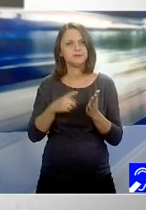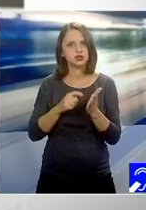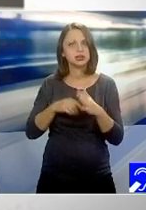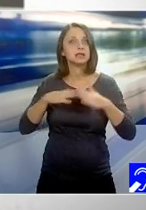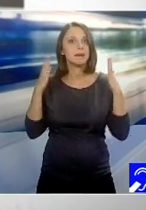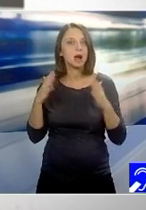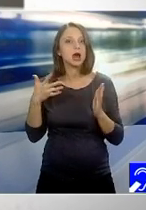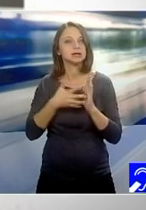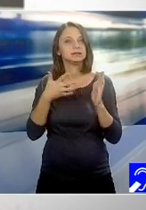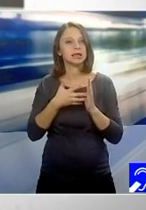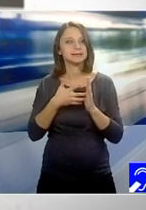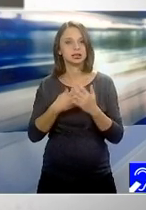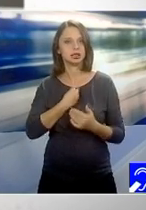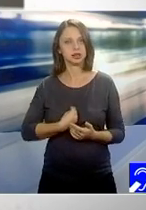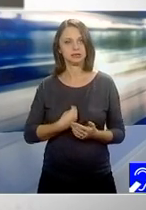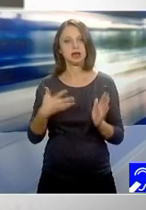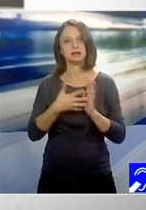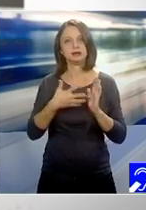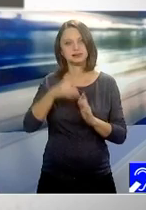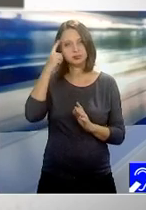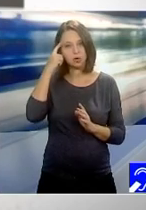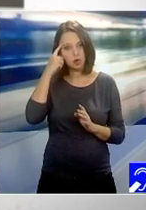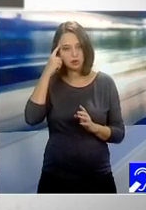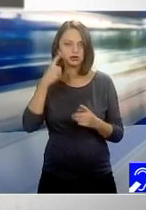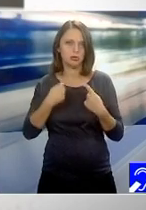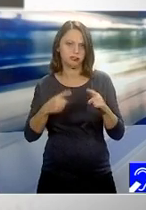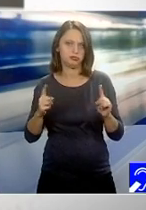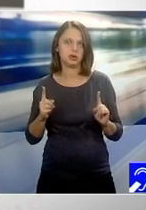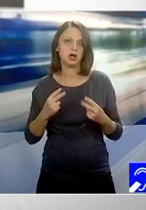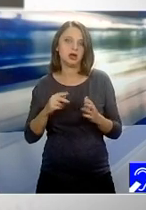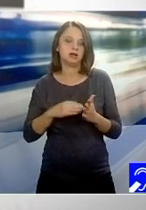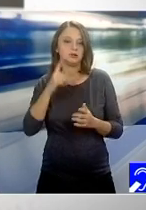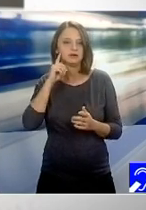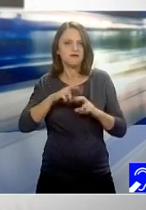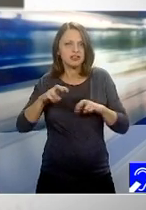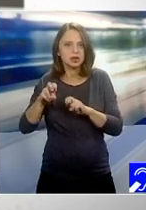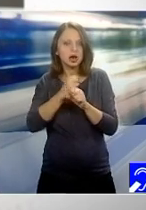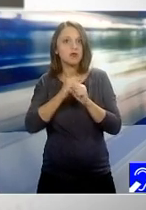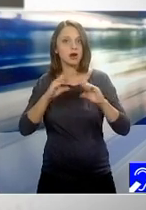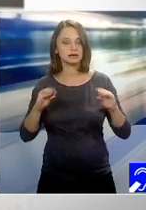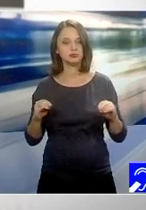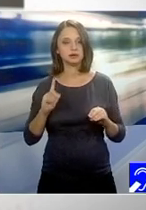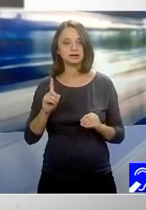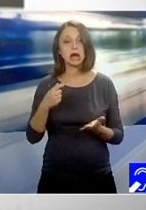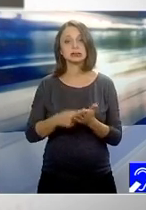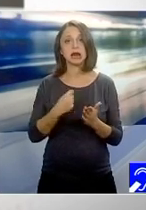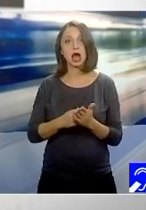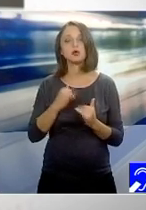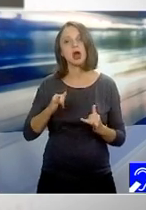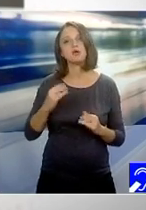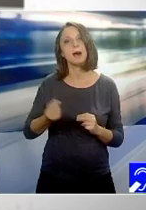vor fi teste de integritate, vor fi acțiuni de verificări, o groază de lucruri se vor face. Dar astăzi salarizarea e